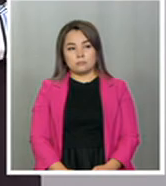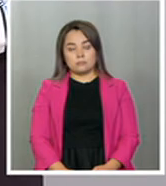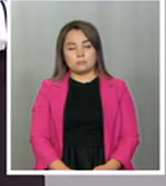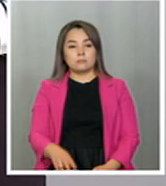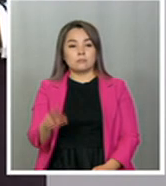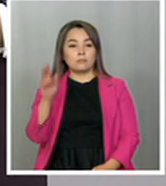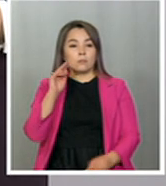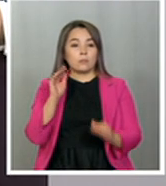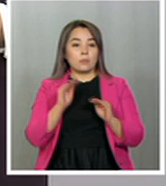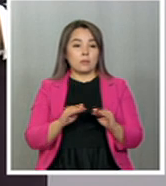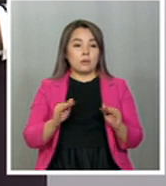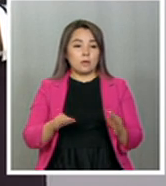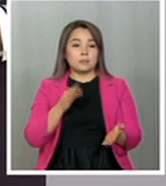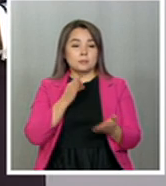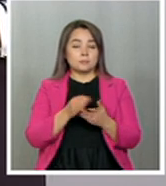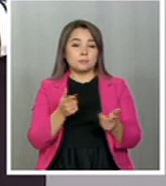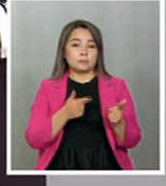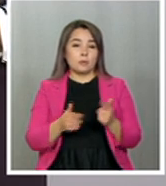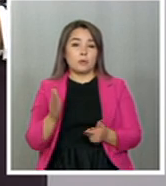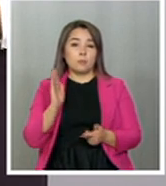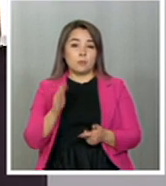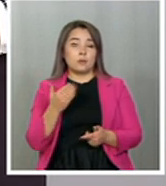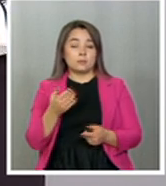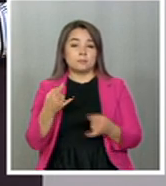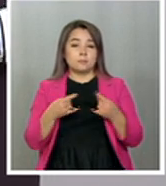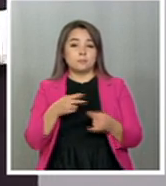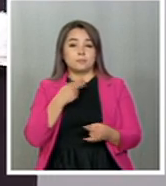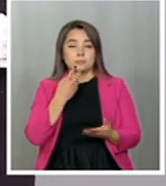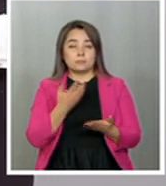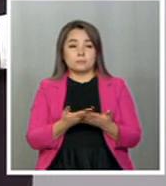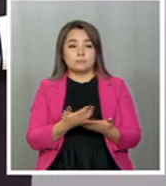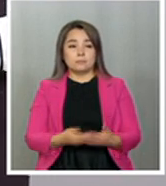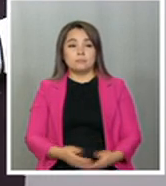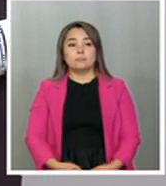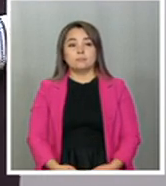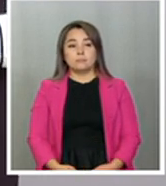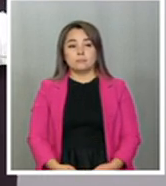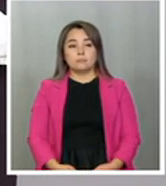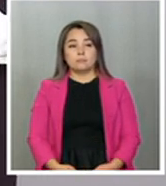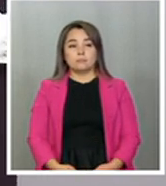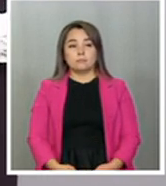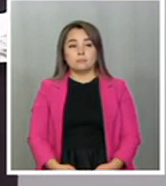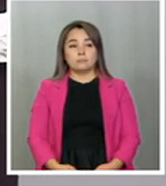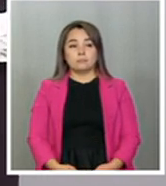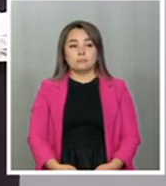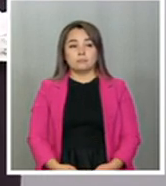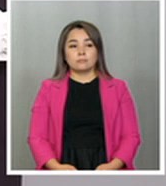Оқушылар, жауаптарыңыз дайын болса, экранға назар аударыңыздар.